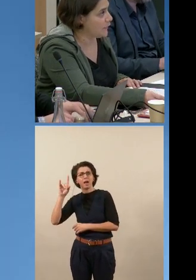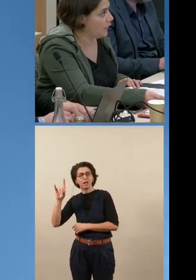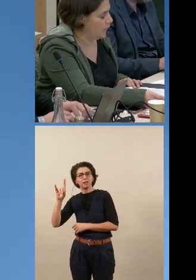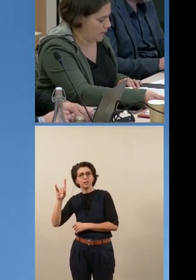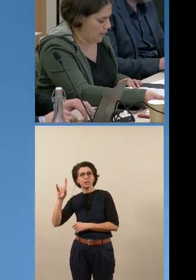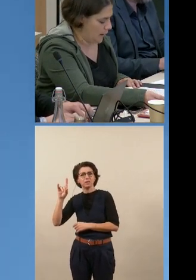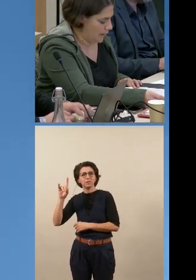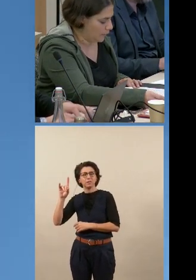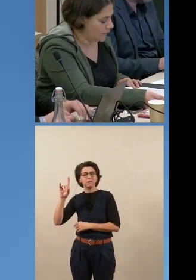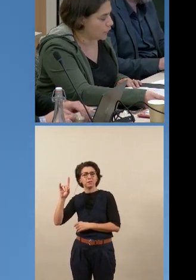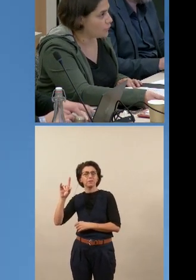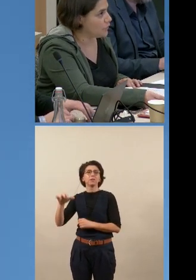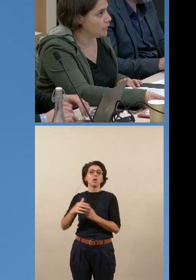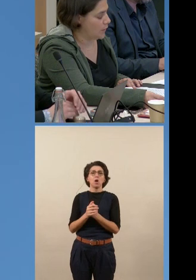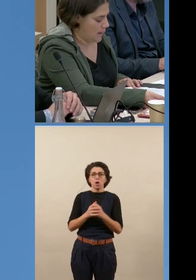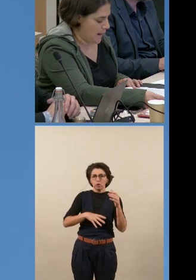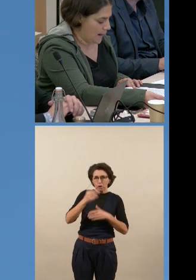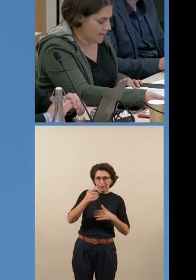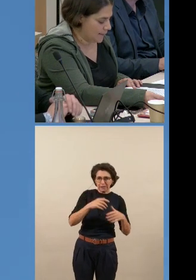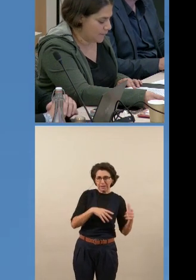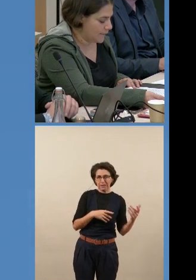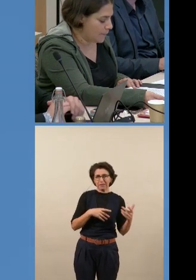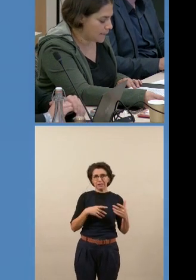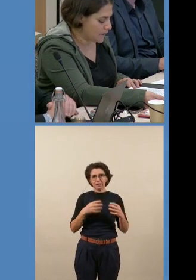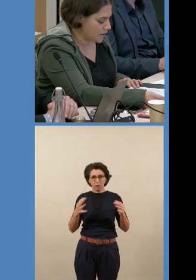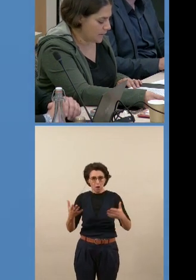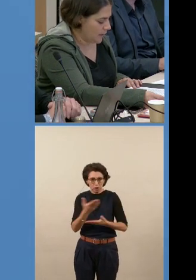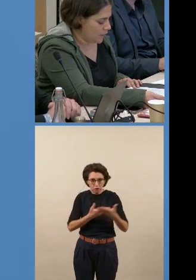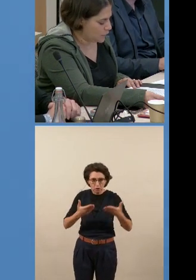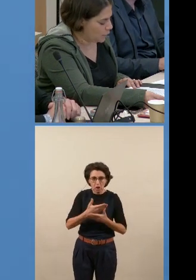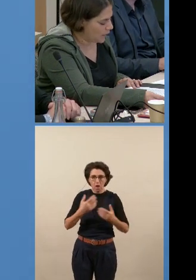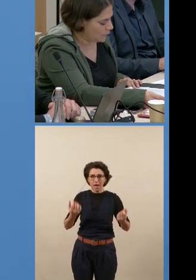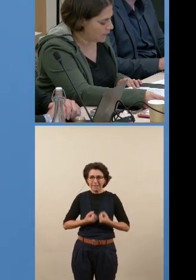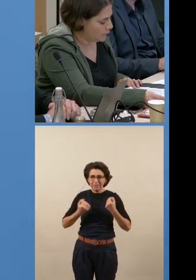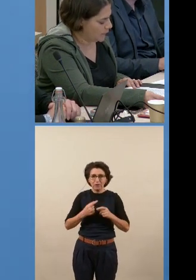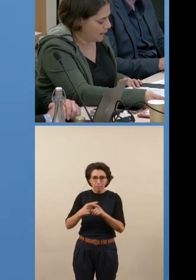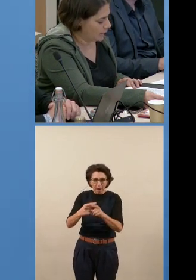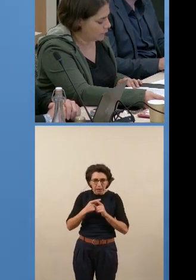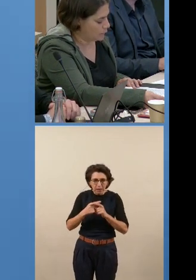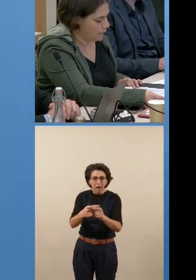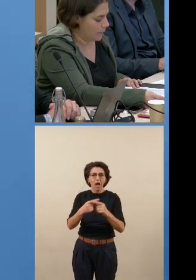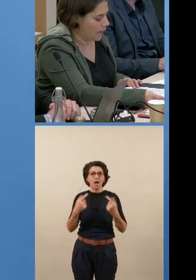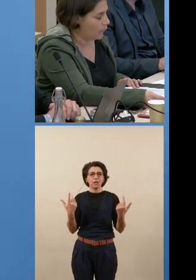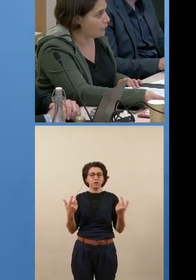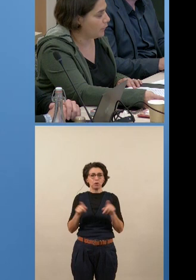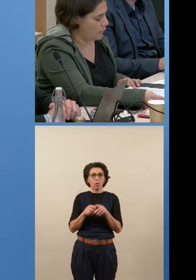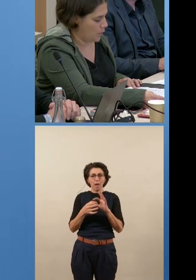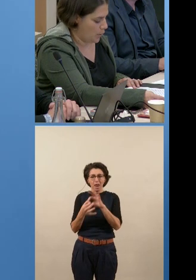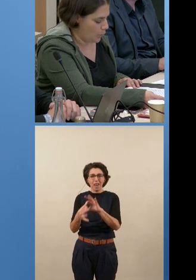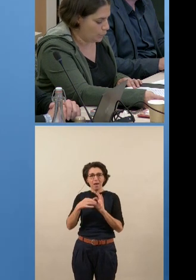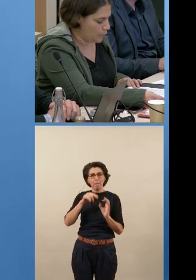extérieures les temps d'échange les Activ partagé sont l'occasion d'évoquer la question du lien parent